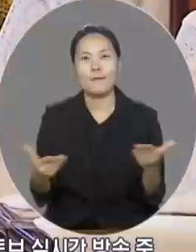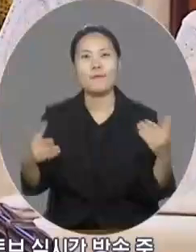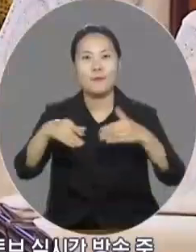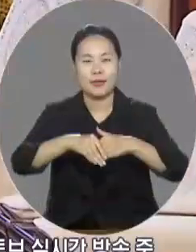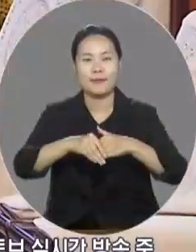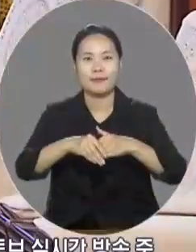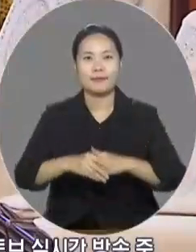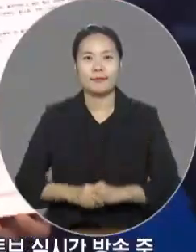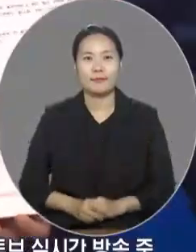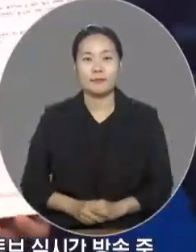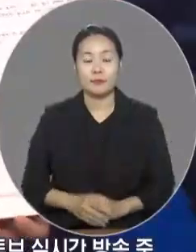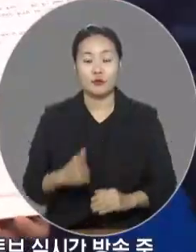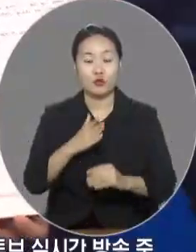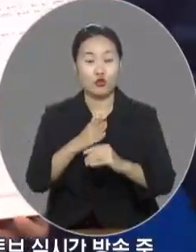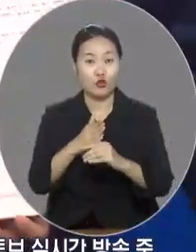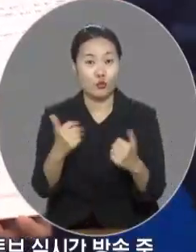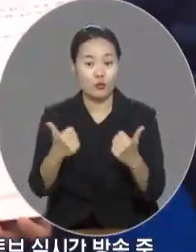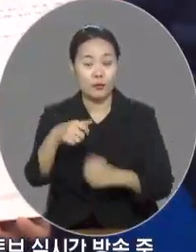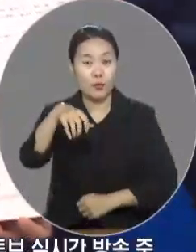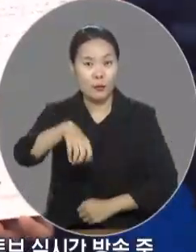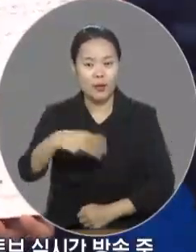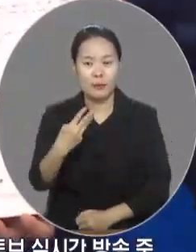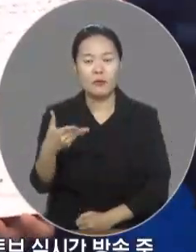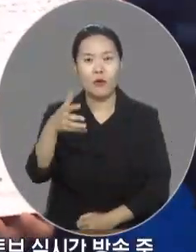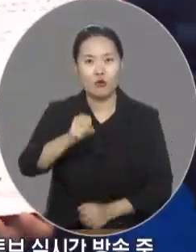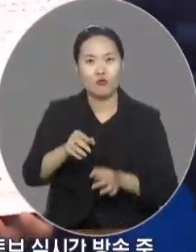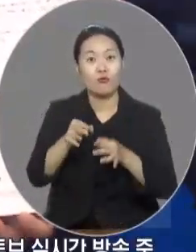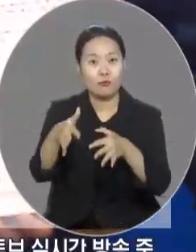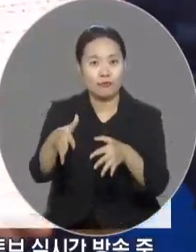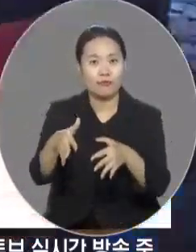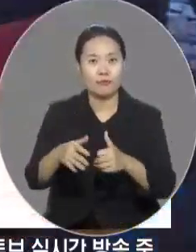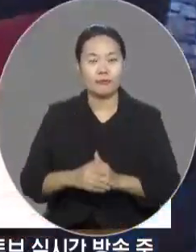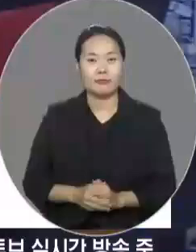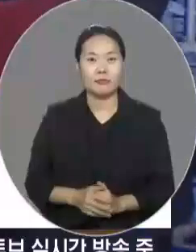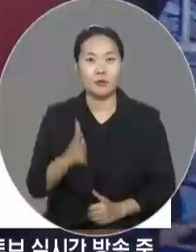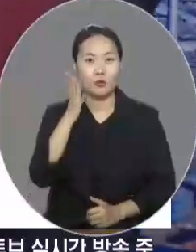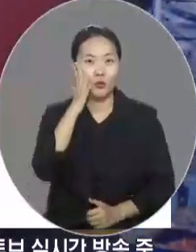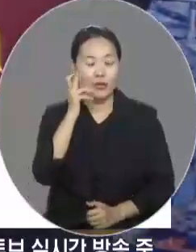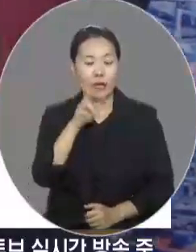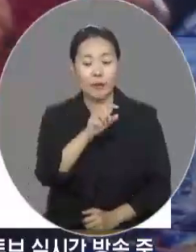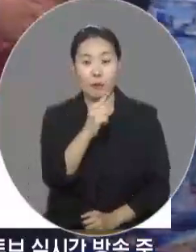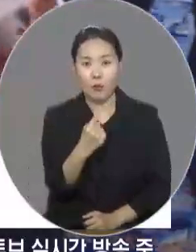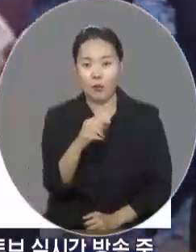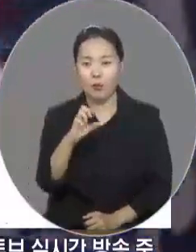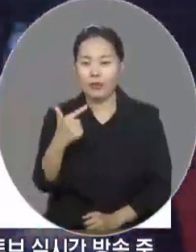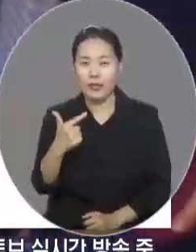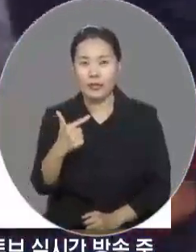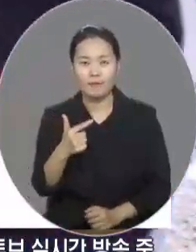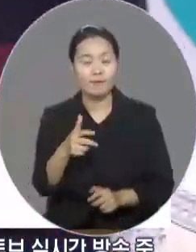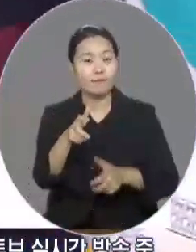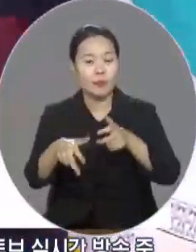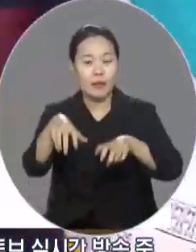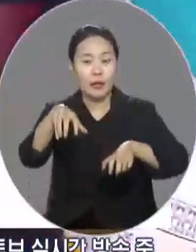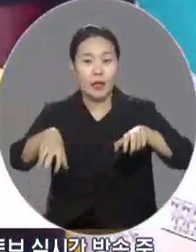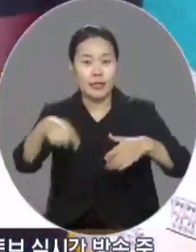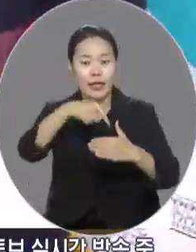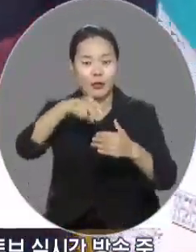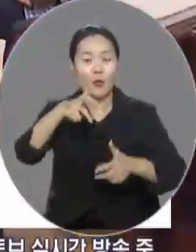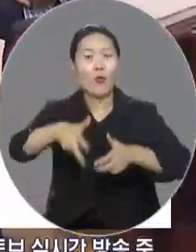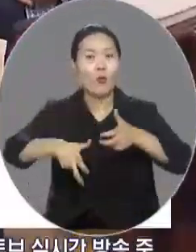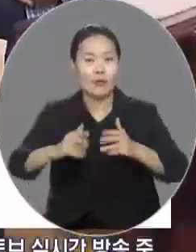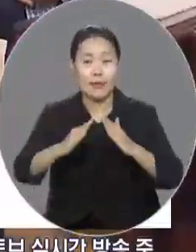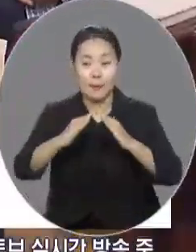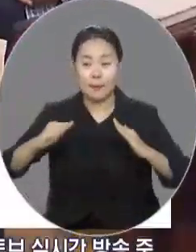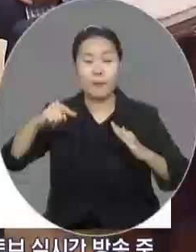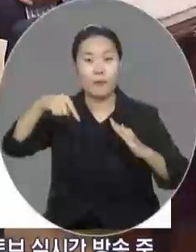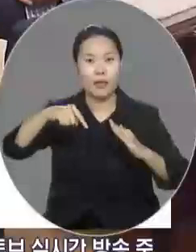잡았습니다. 중부발전 컨소시엄은 3천억 원을 투입해 울산 미포와 온산 국가산업단지 내 공장